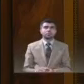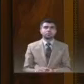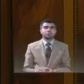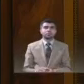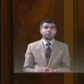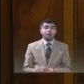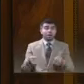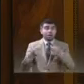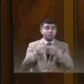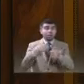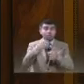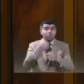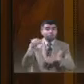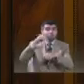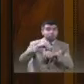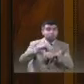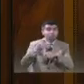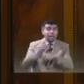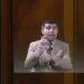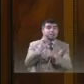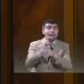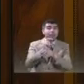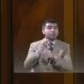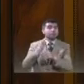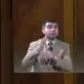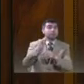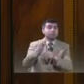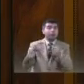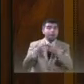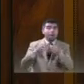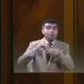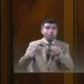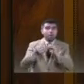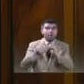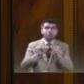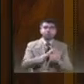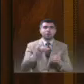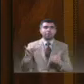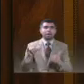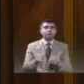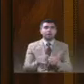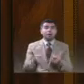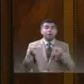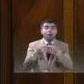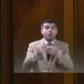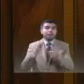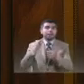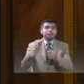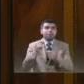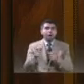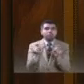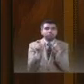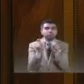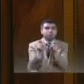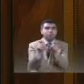إن اللجوء إلى الاستدانة عند الضرورة لا يشكل إشكالا في حد ذاته شريطة التحكم من جهة في